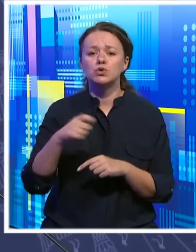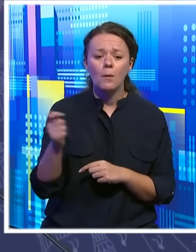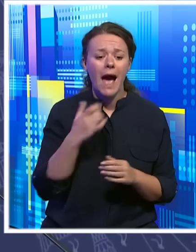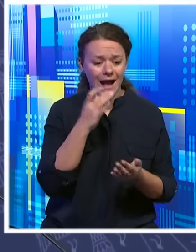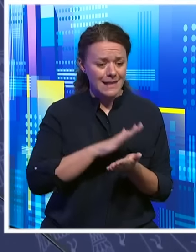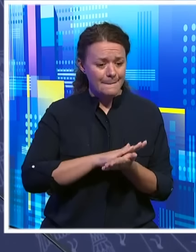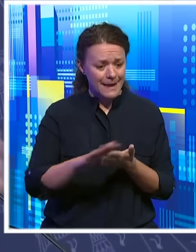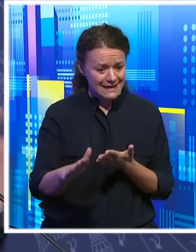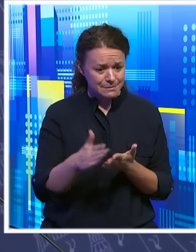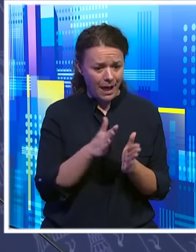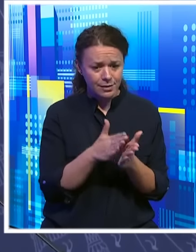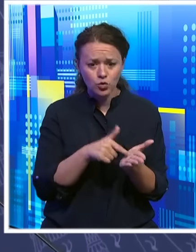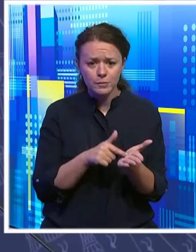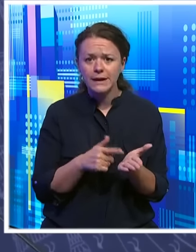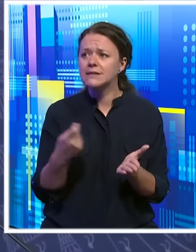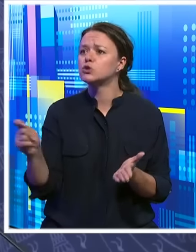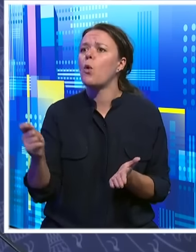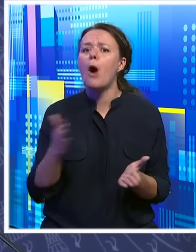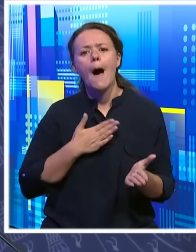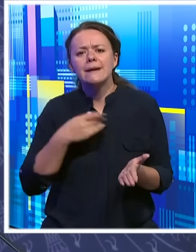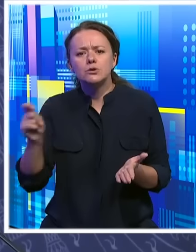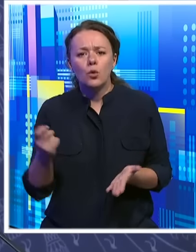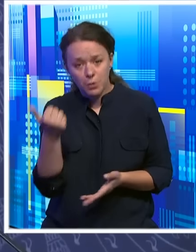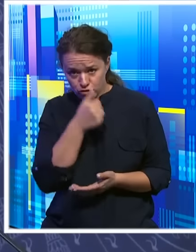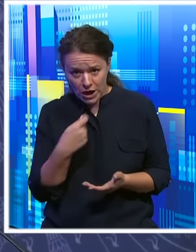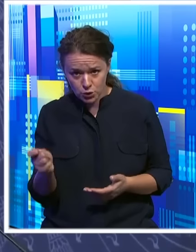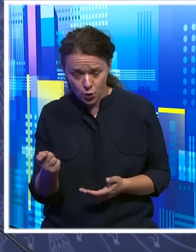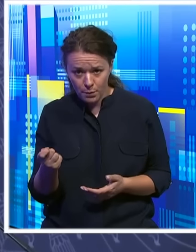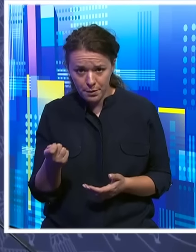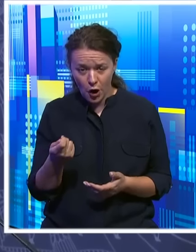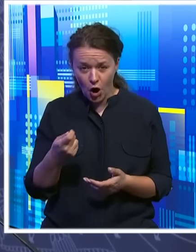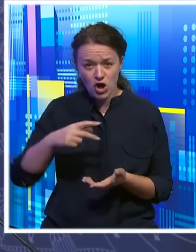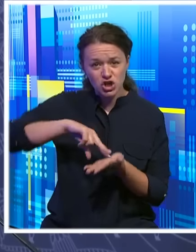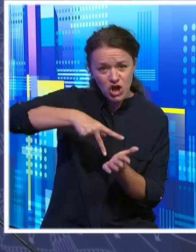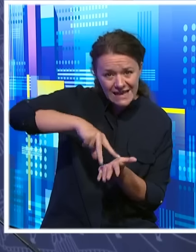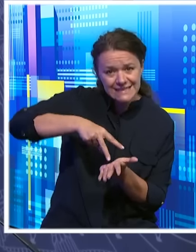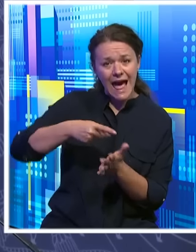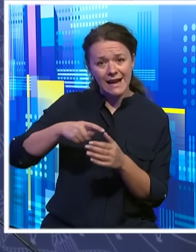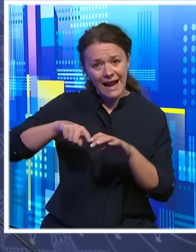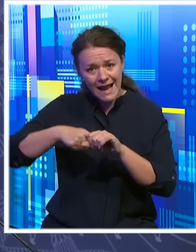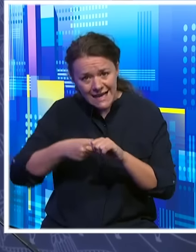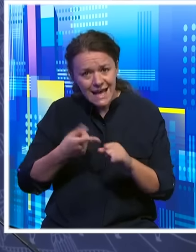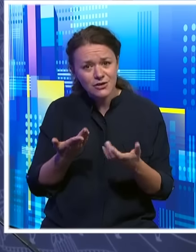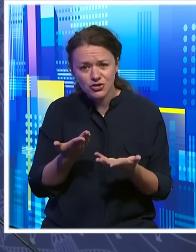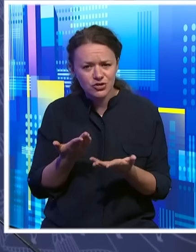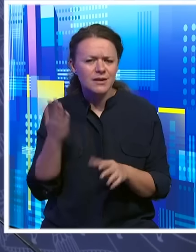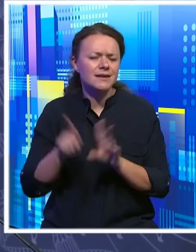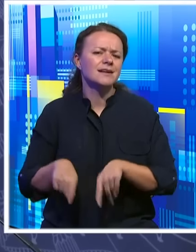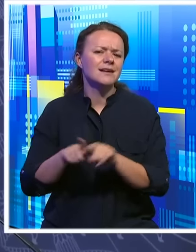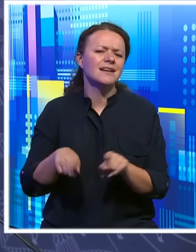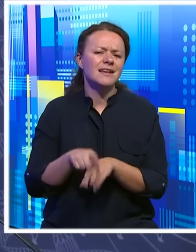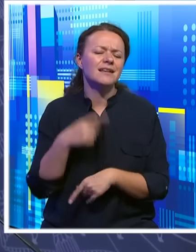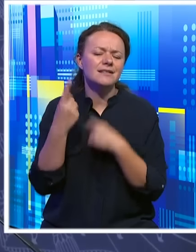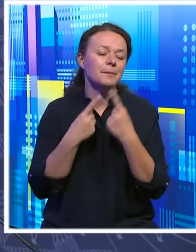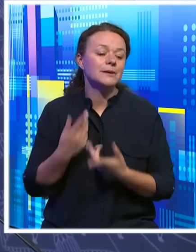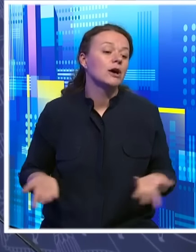nešto je skupo. Šta je skupo, ne znam ni sam. Skupo, šestar i rezač. Uvek ista šuplja priča. Ali